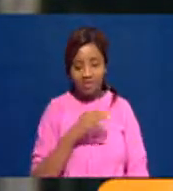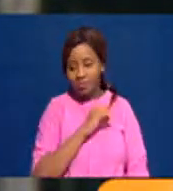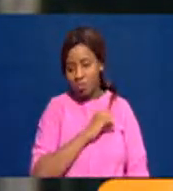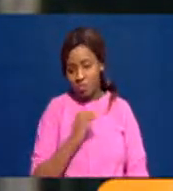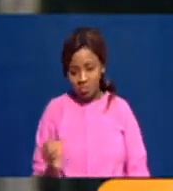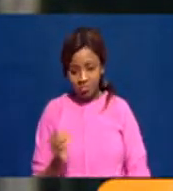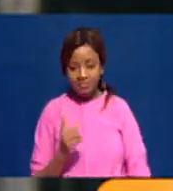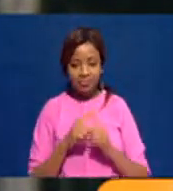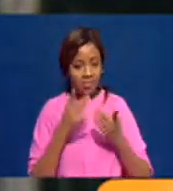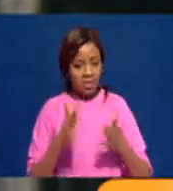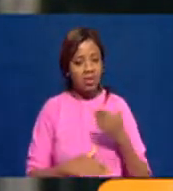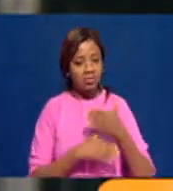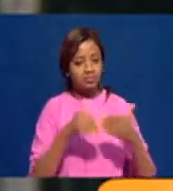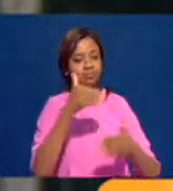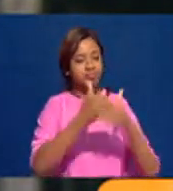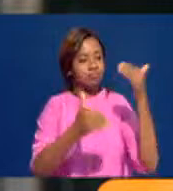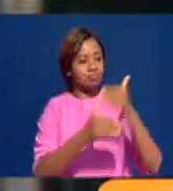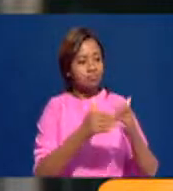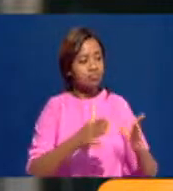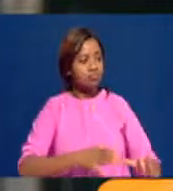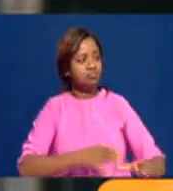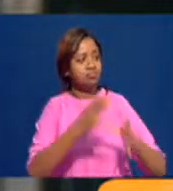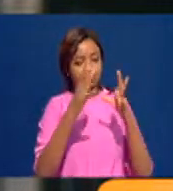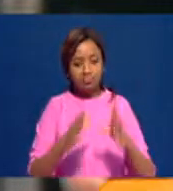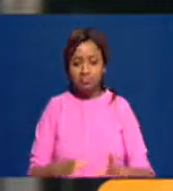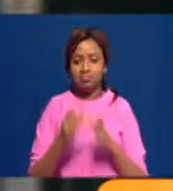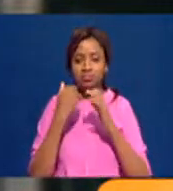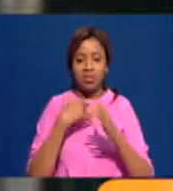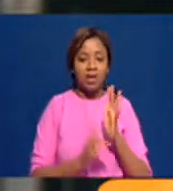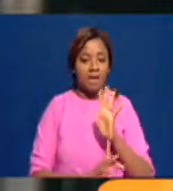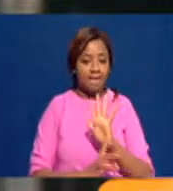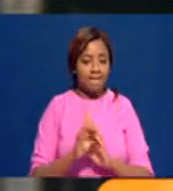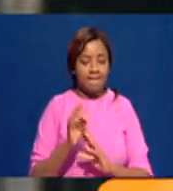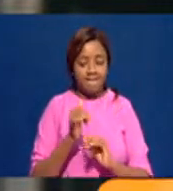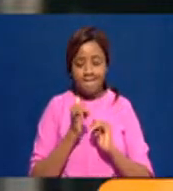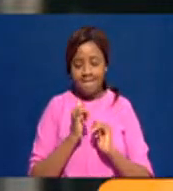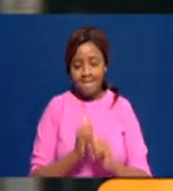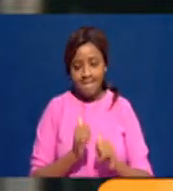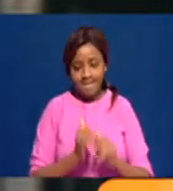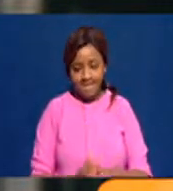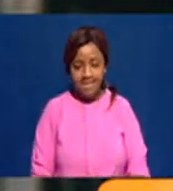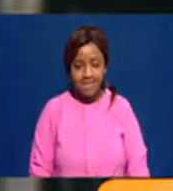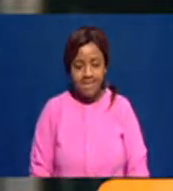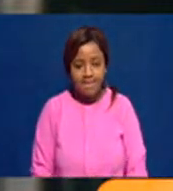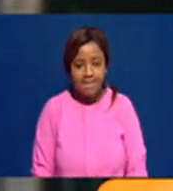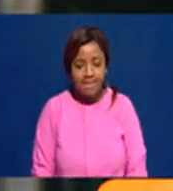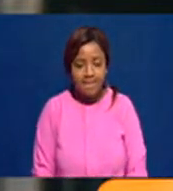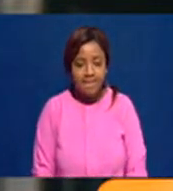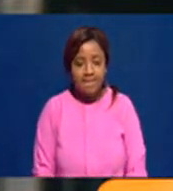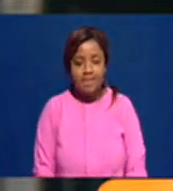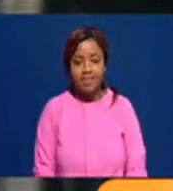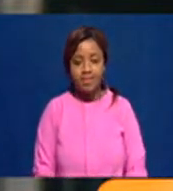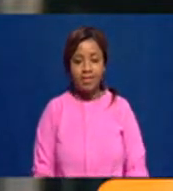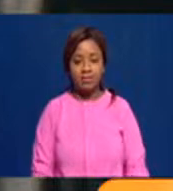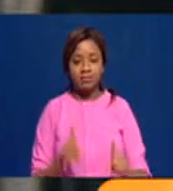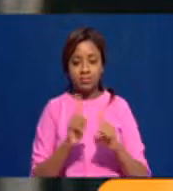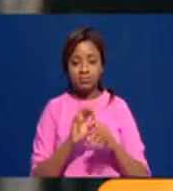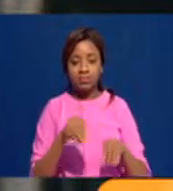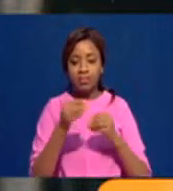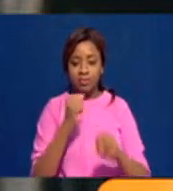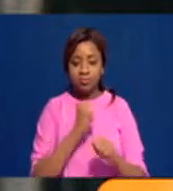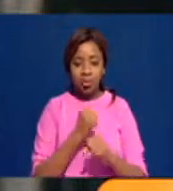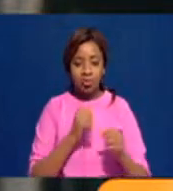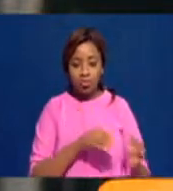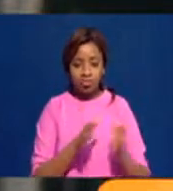mingi asikuwa. So, imesaidia sana hii mji wa Emali kukua. Kitu ingine, it has brought employment to the local